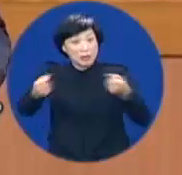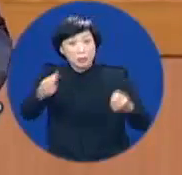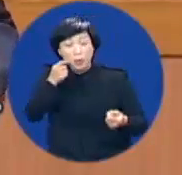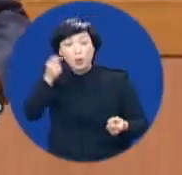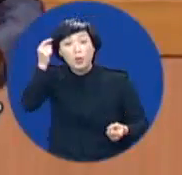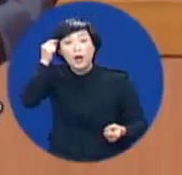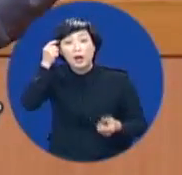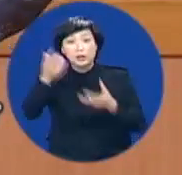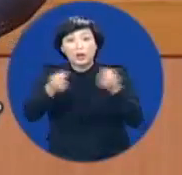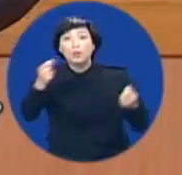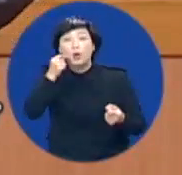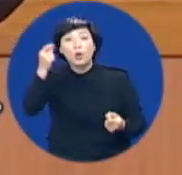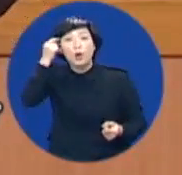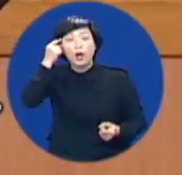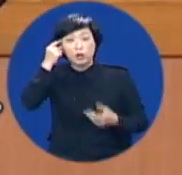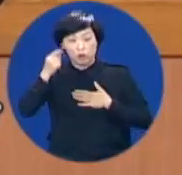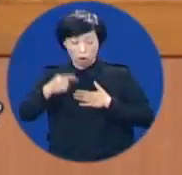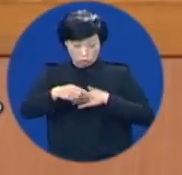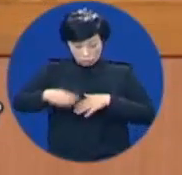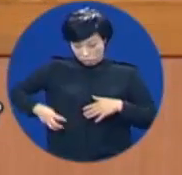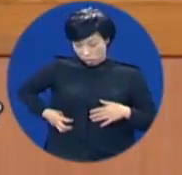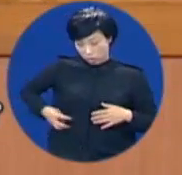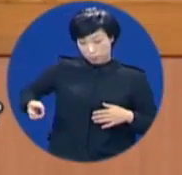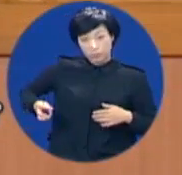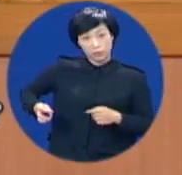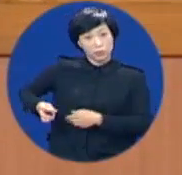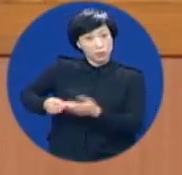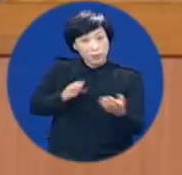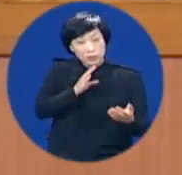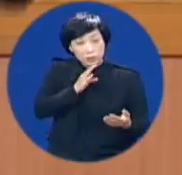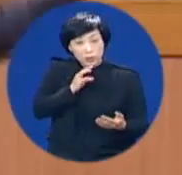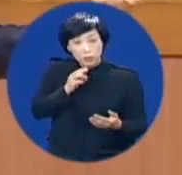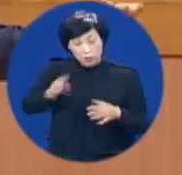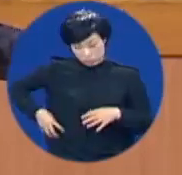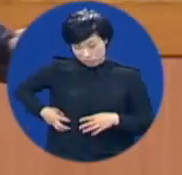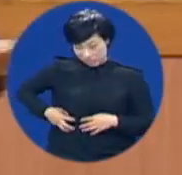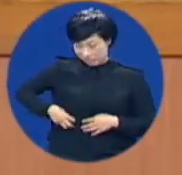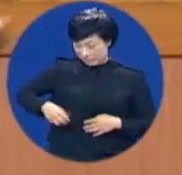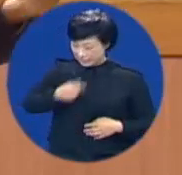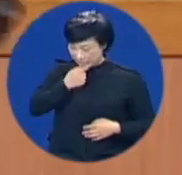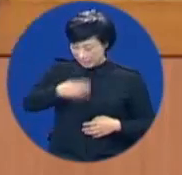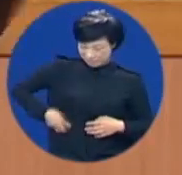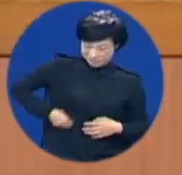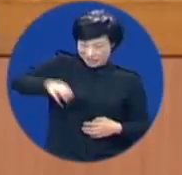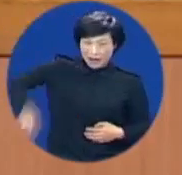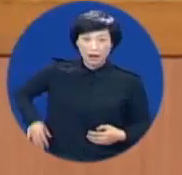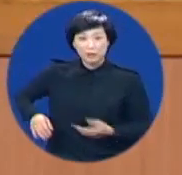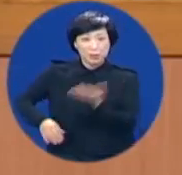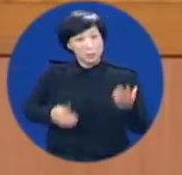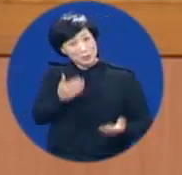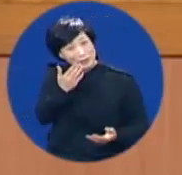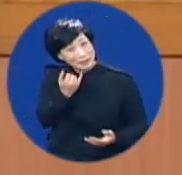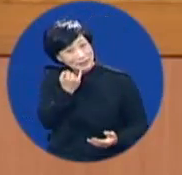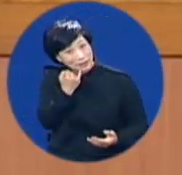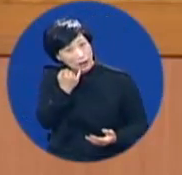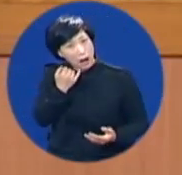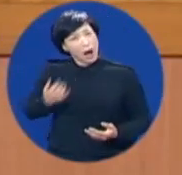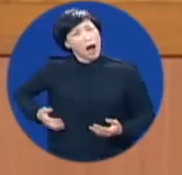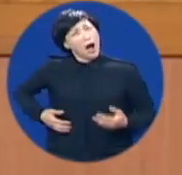나누냐? 내 갈비뼈 살과 빼버리면 아파서 벗겨야 돼.